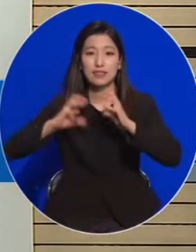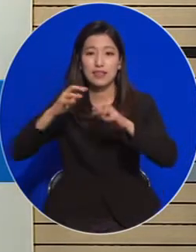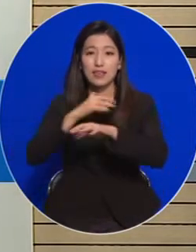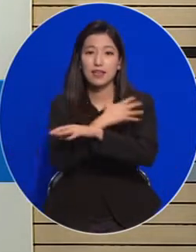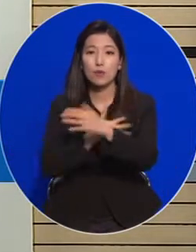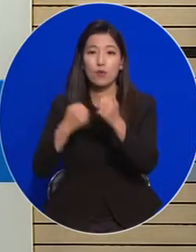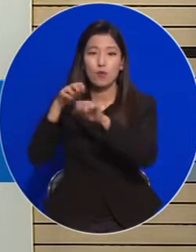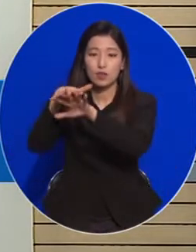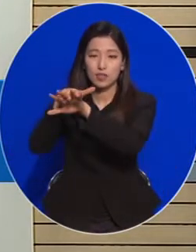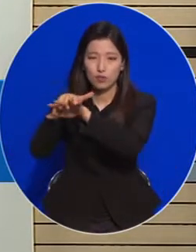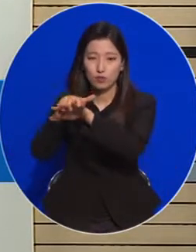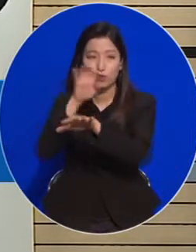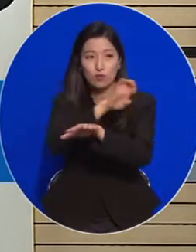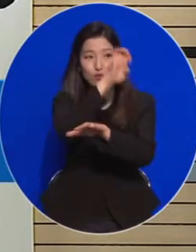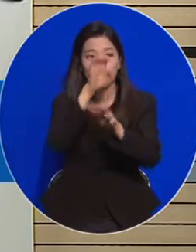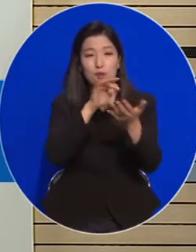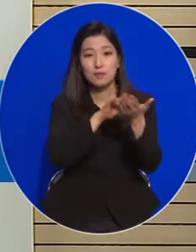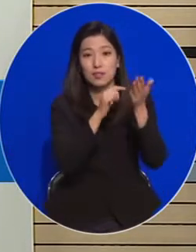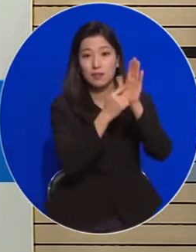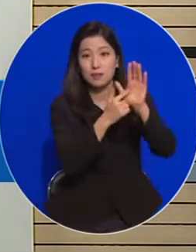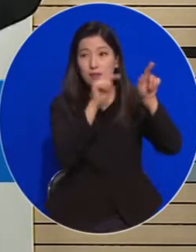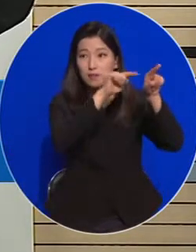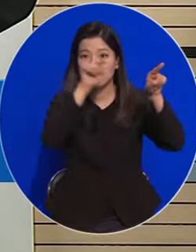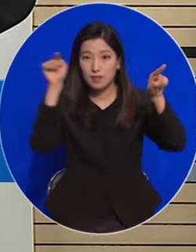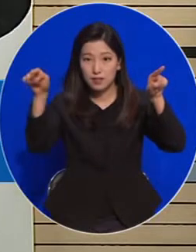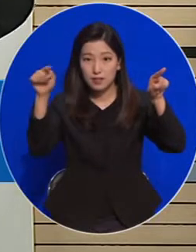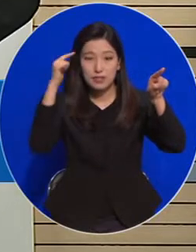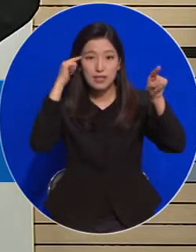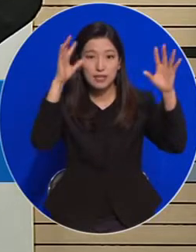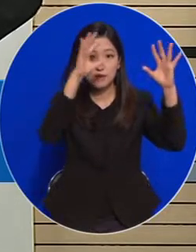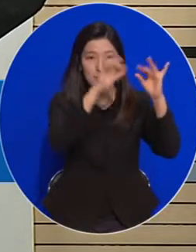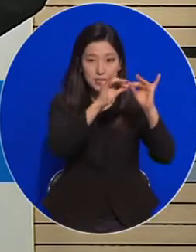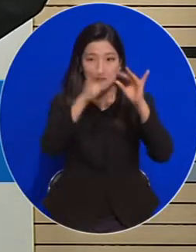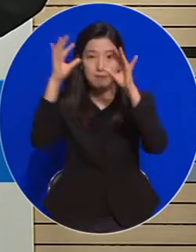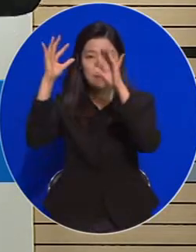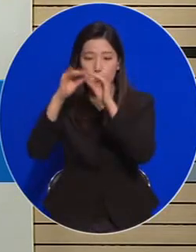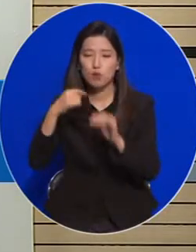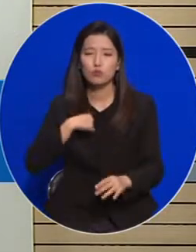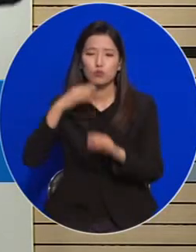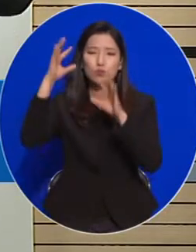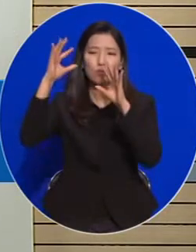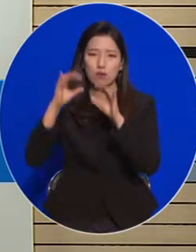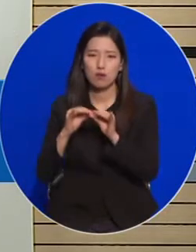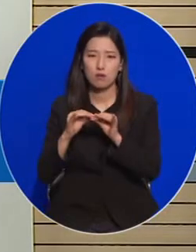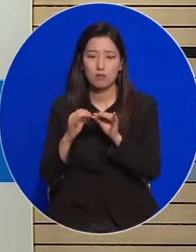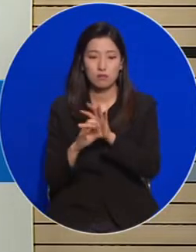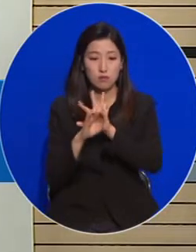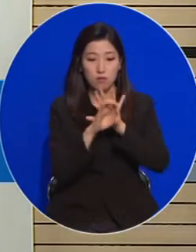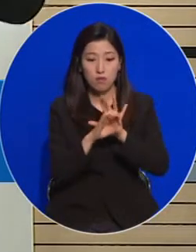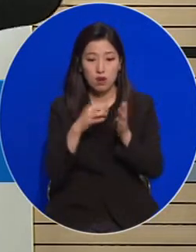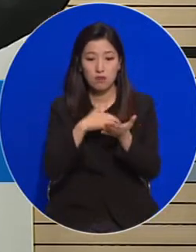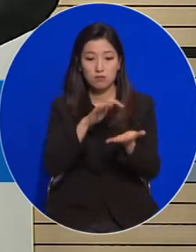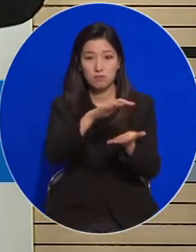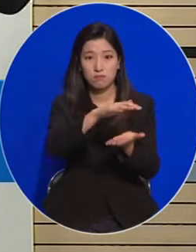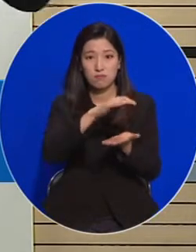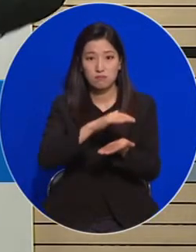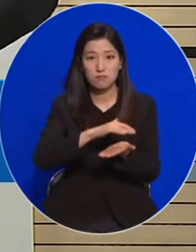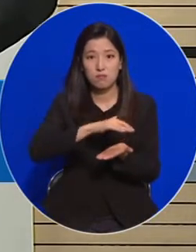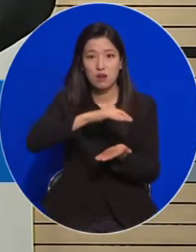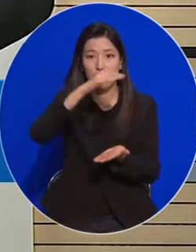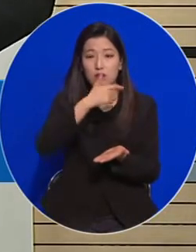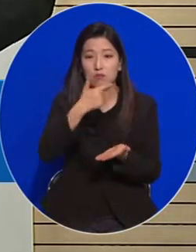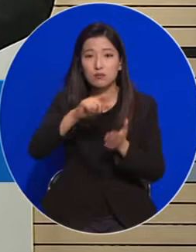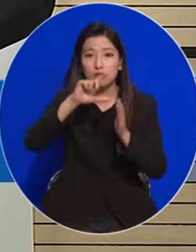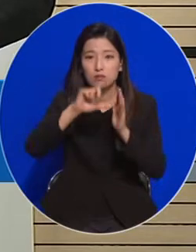영국의약품규제청의 입장과 동일하게 코로나19 범유행으로 인한 위험이 지속되고 있는 현 국내 상황에서